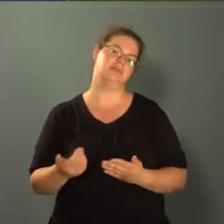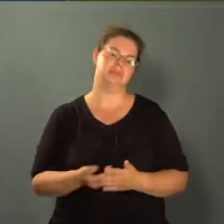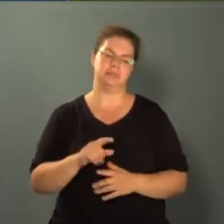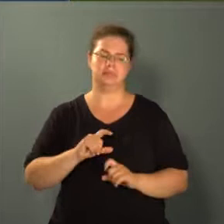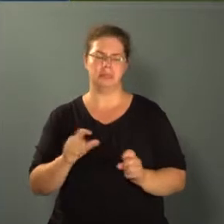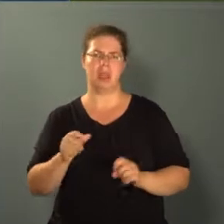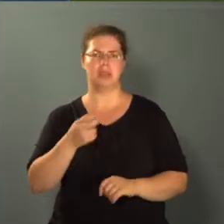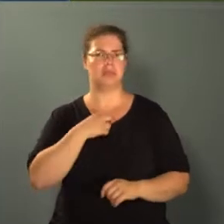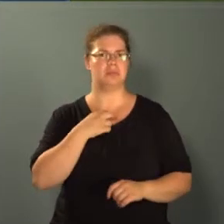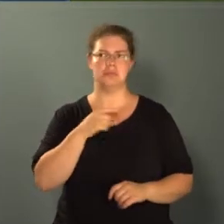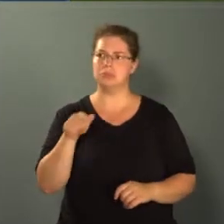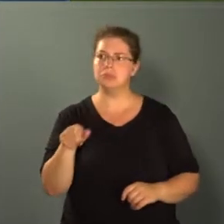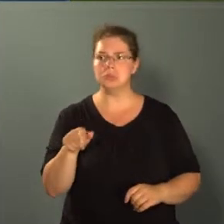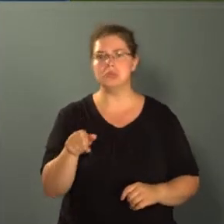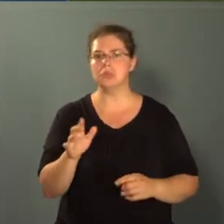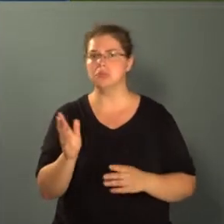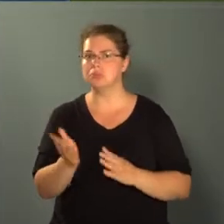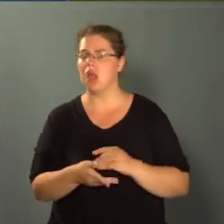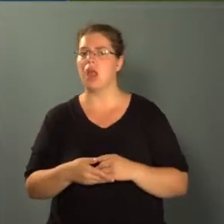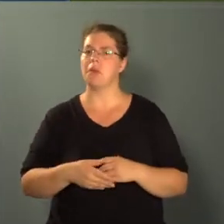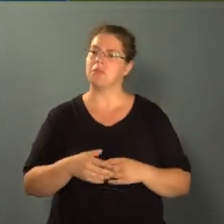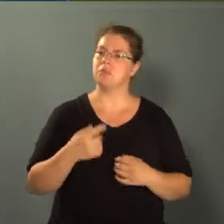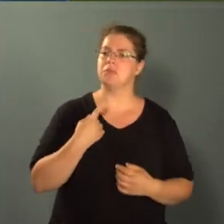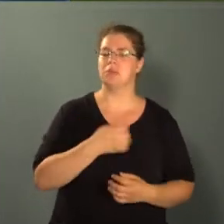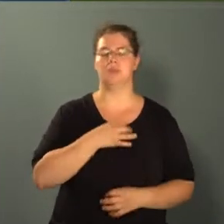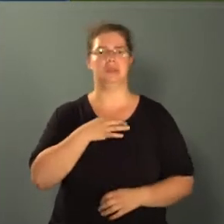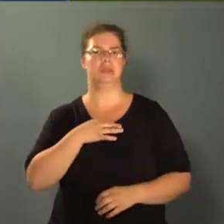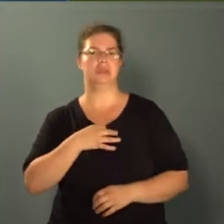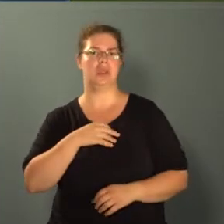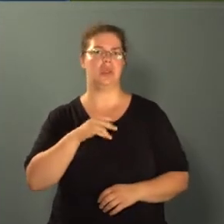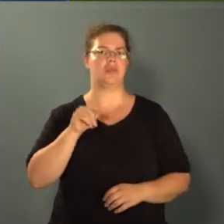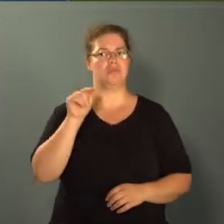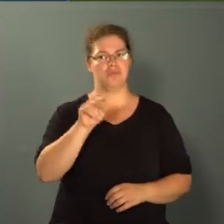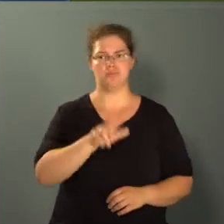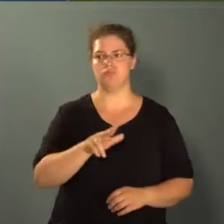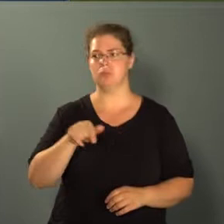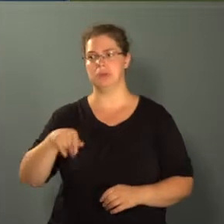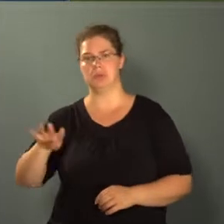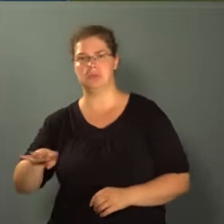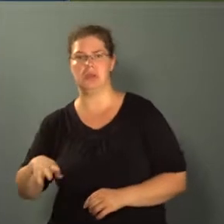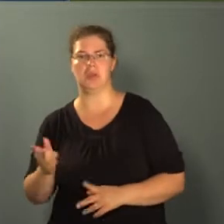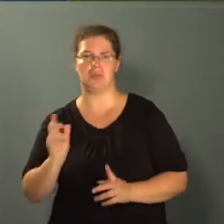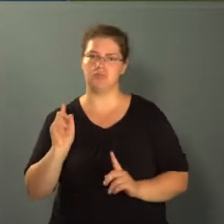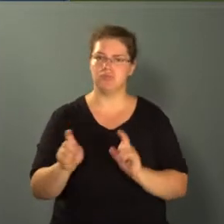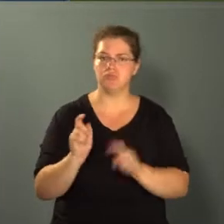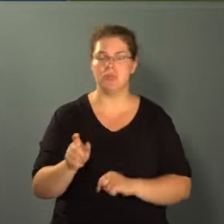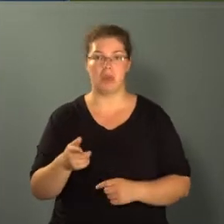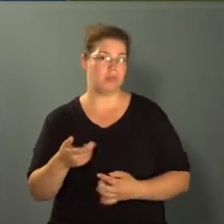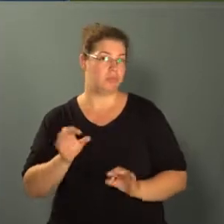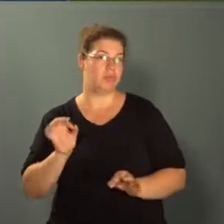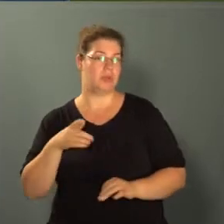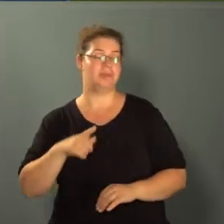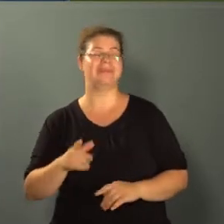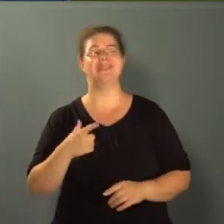csapatát mi oda-vissza megvertük maga biztosan. Ott rúgtunk egy hármast, itthon rúgtunk nekik egy négyest. Tehát azt mondom, hogy az feküdt